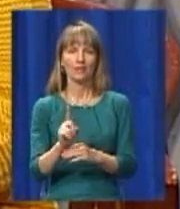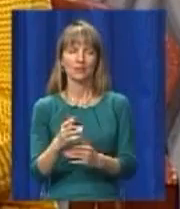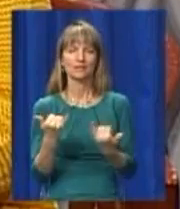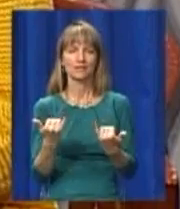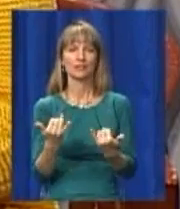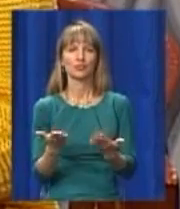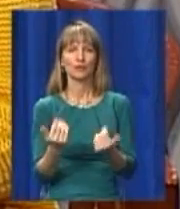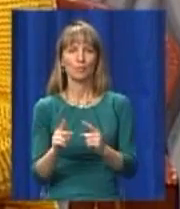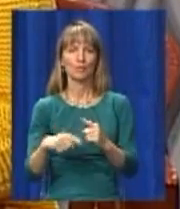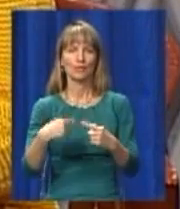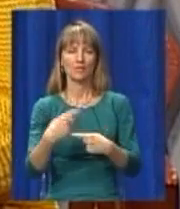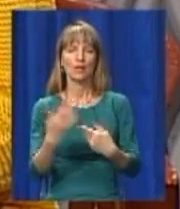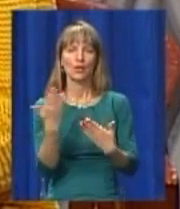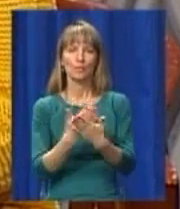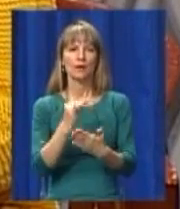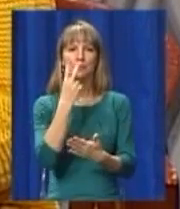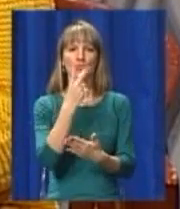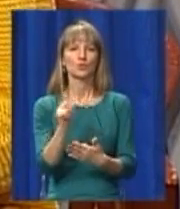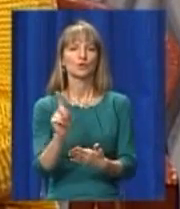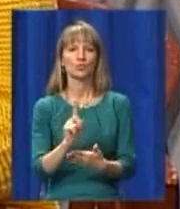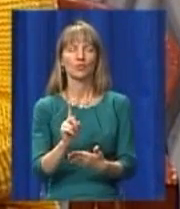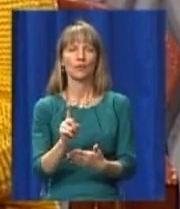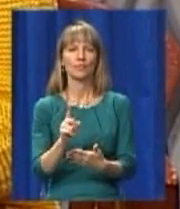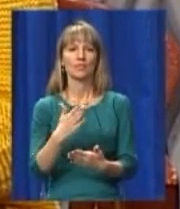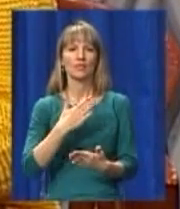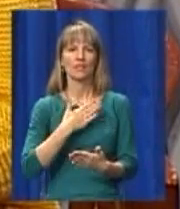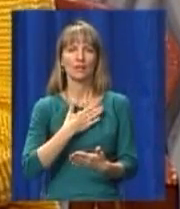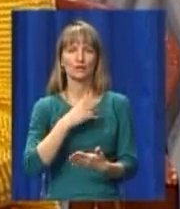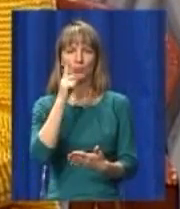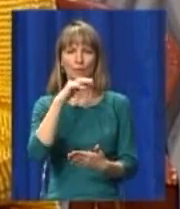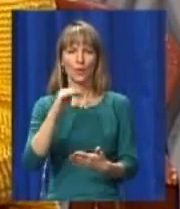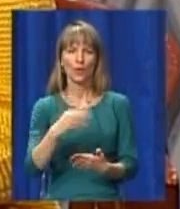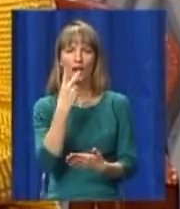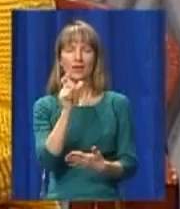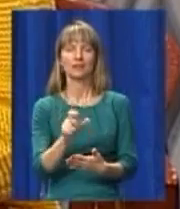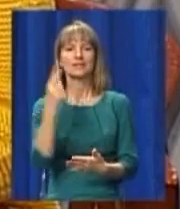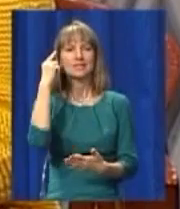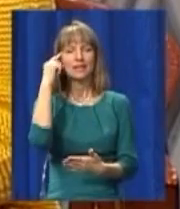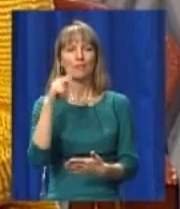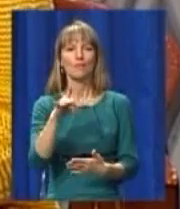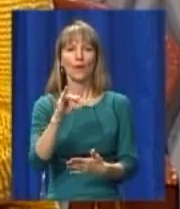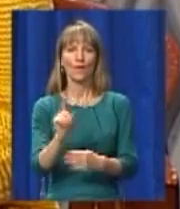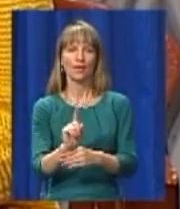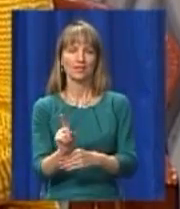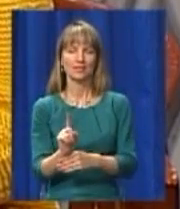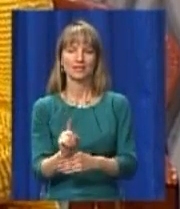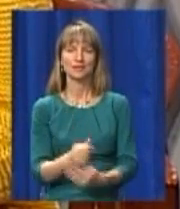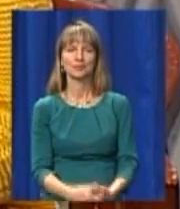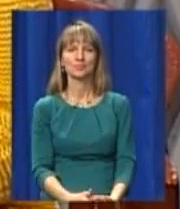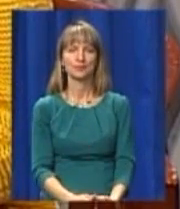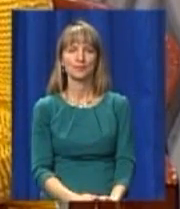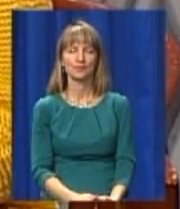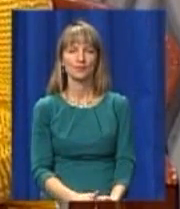тепер перейдемо до нашої наступної рубрики і подивимося, що взагалі наші молодші глядачі знають про карандаші. Карандаші.